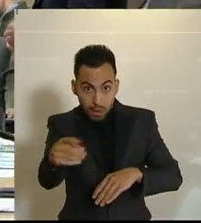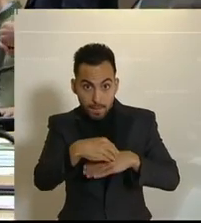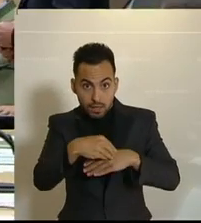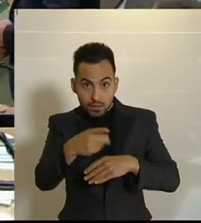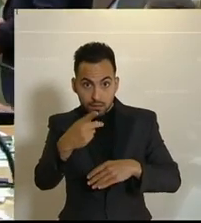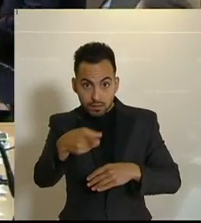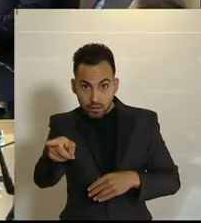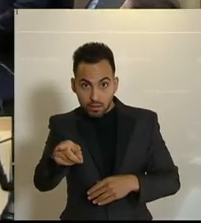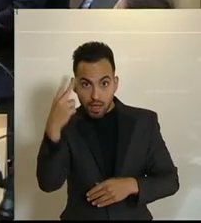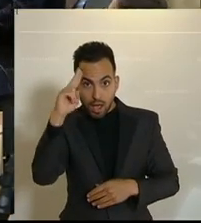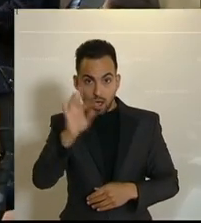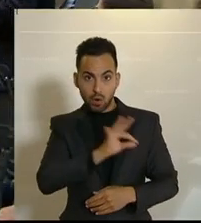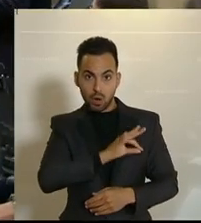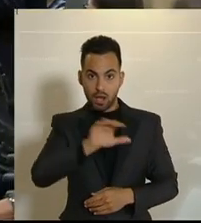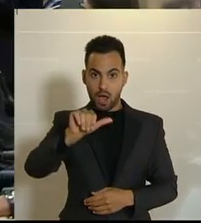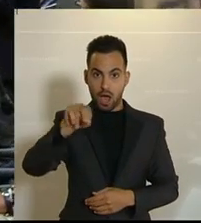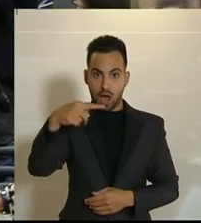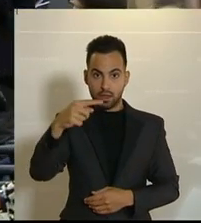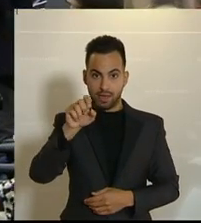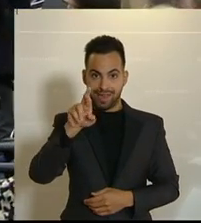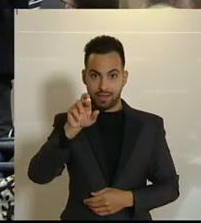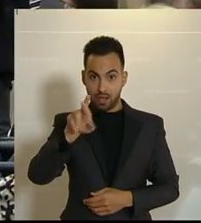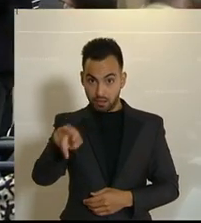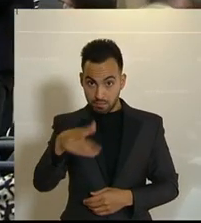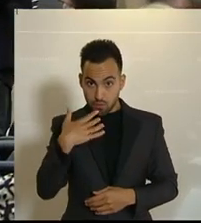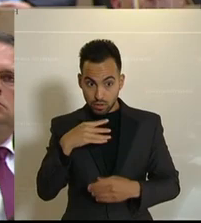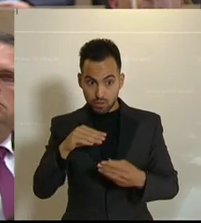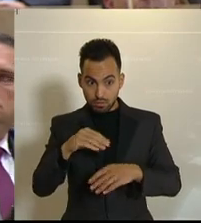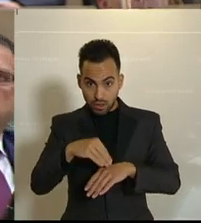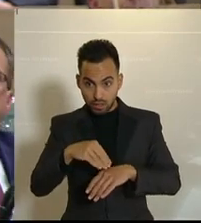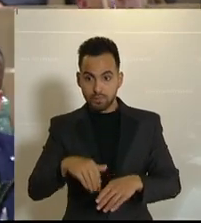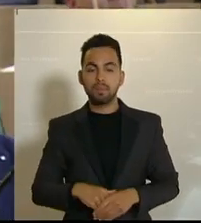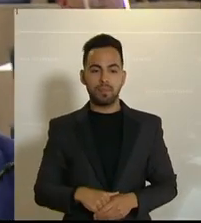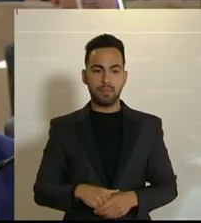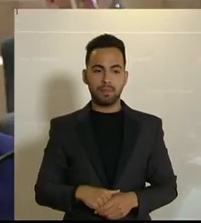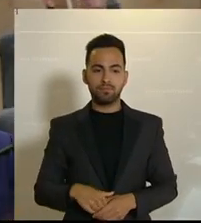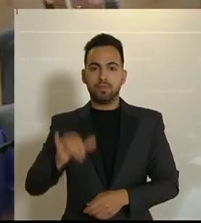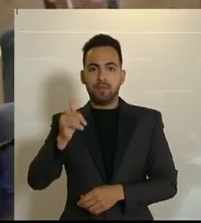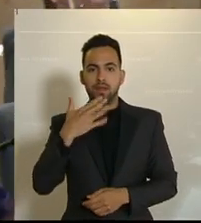Zur Geschäftsordnung, Herr Kollege Anger. Erwin Angerer, FPÖ, zur Geschäftsordnung. Danke, Herr Präsident.